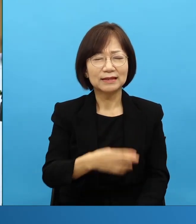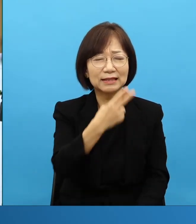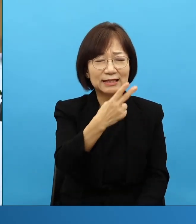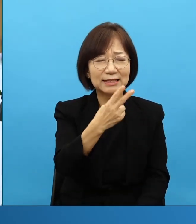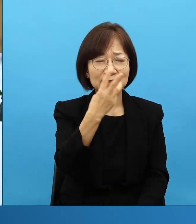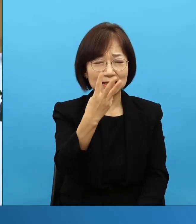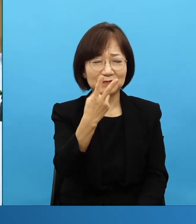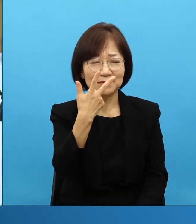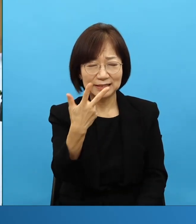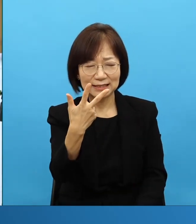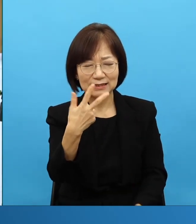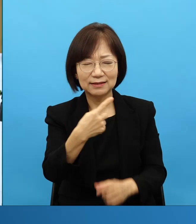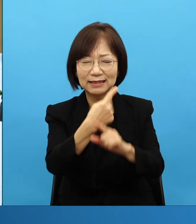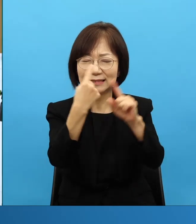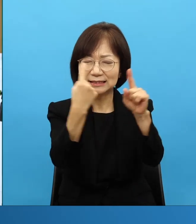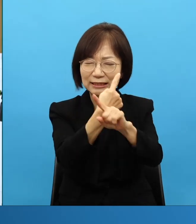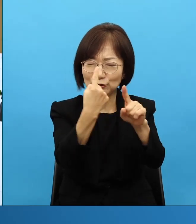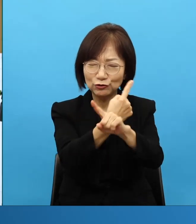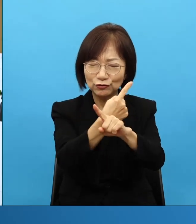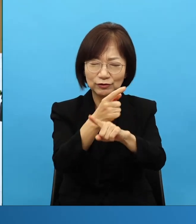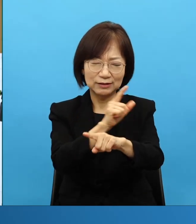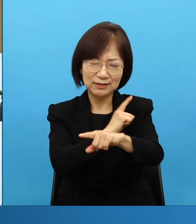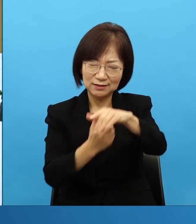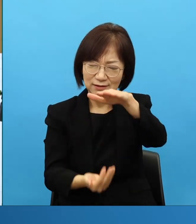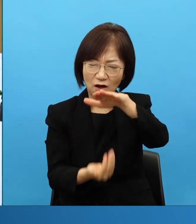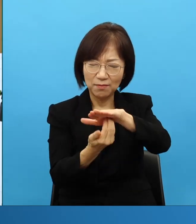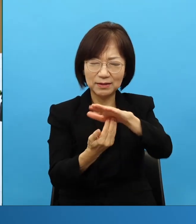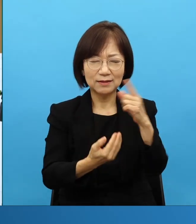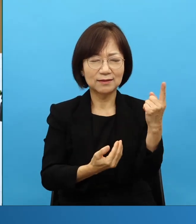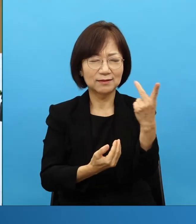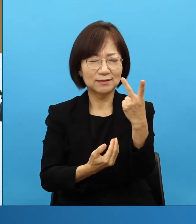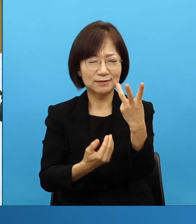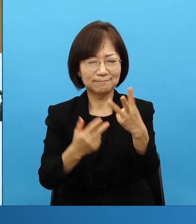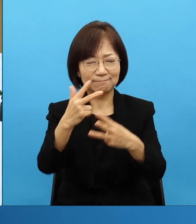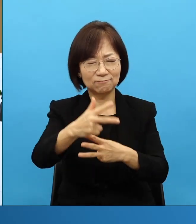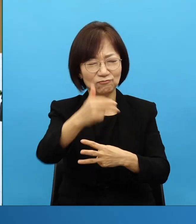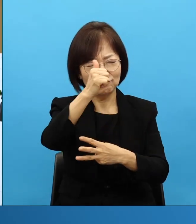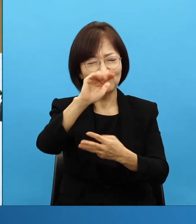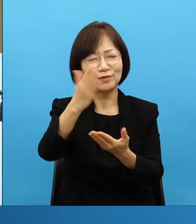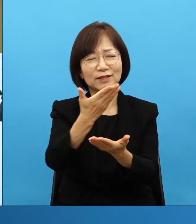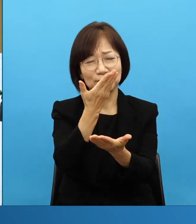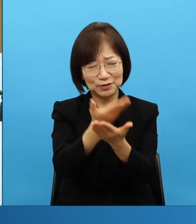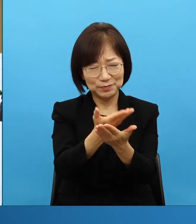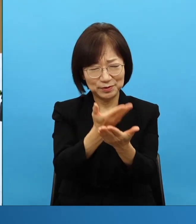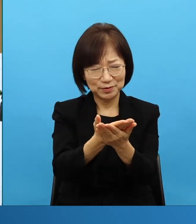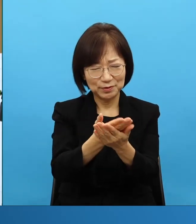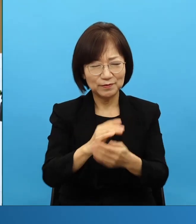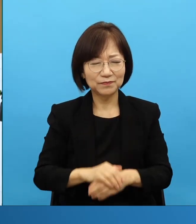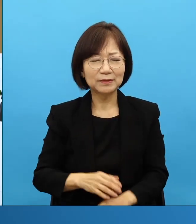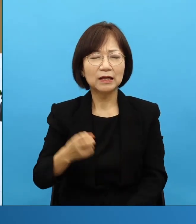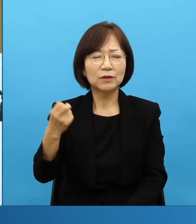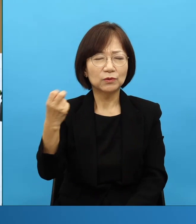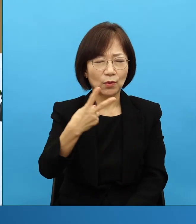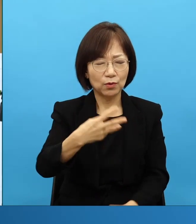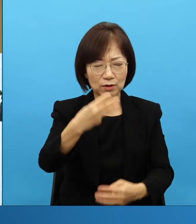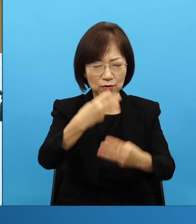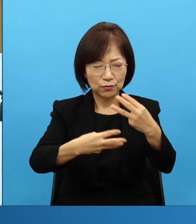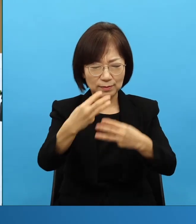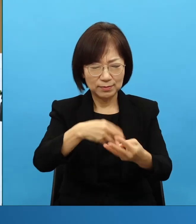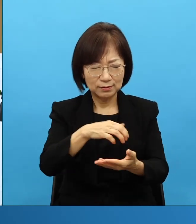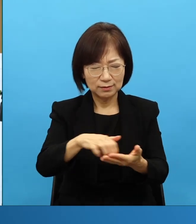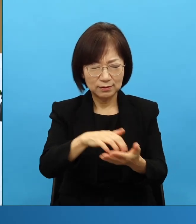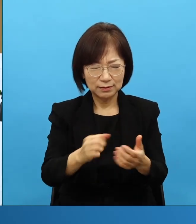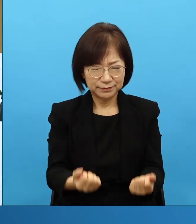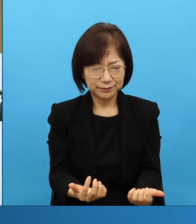237 치유 서밋의 주역이 되게 하옵시며 렘넌트를 일으켜 하나님의 능력을 온 땅에